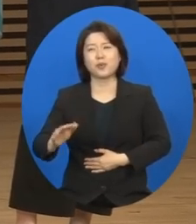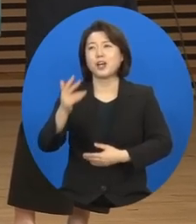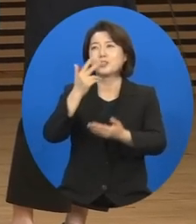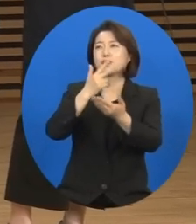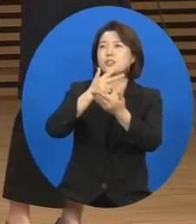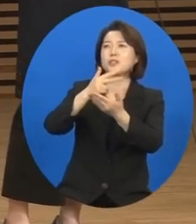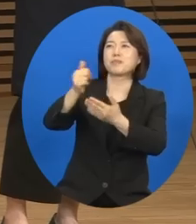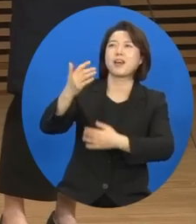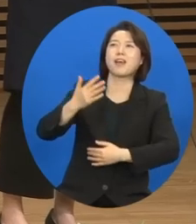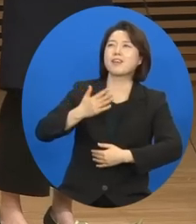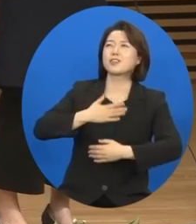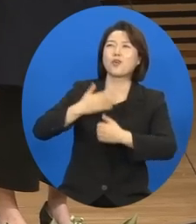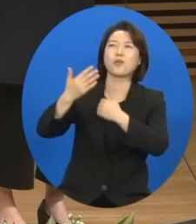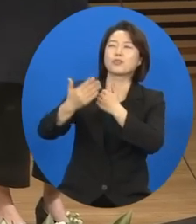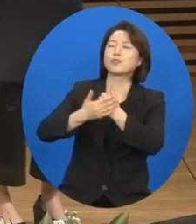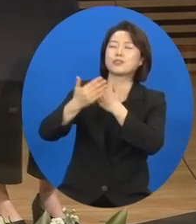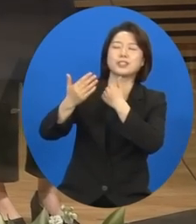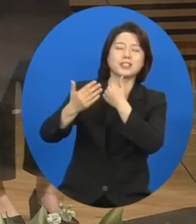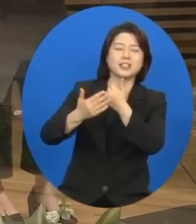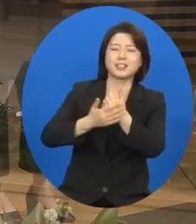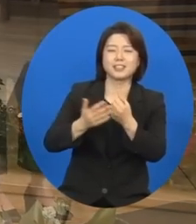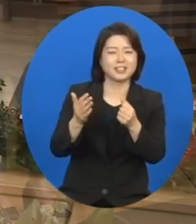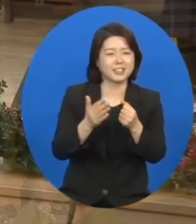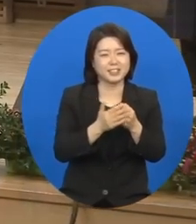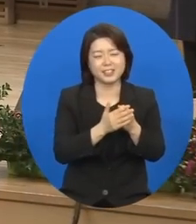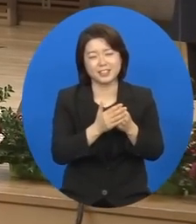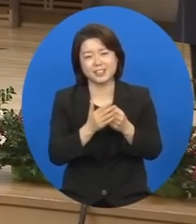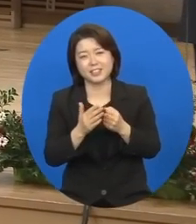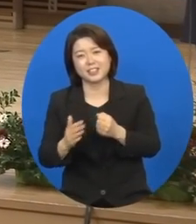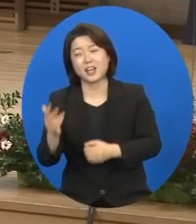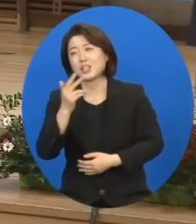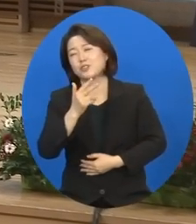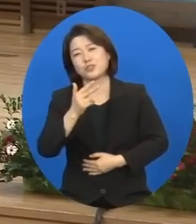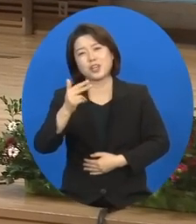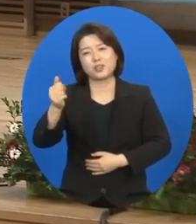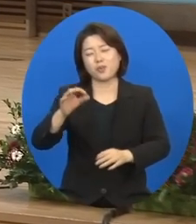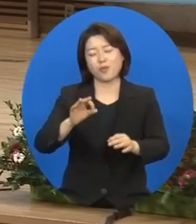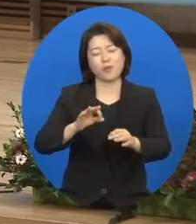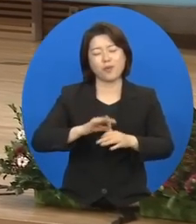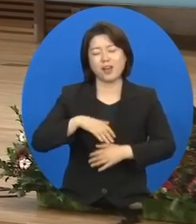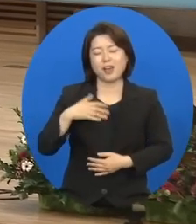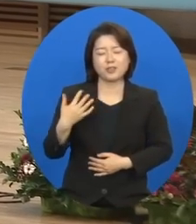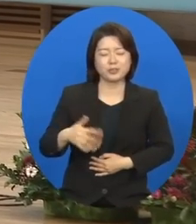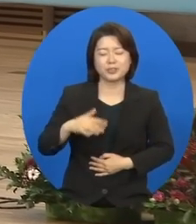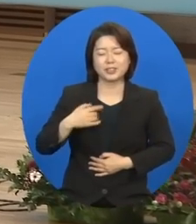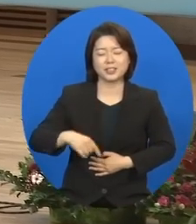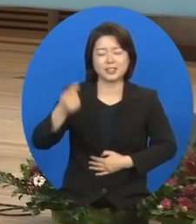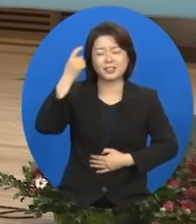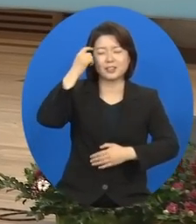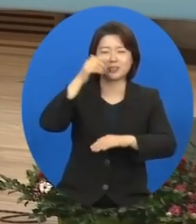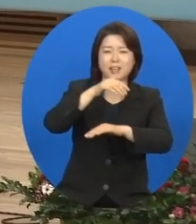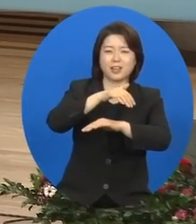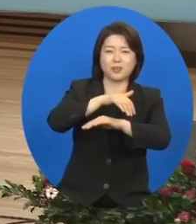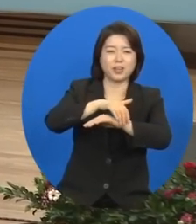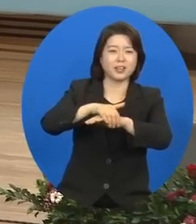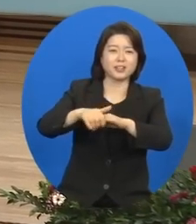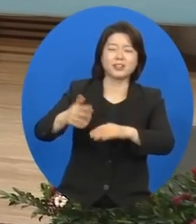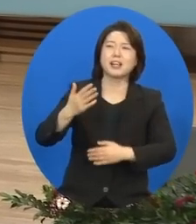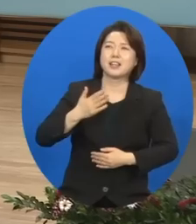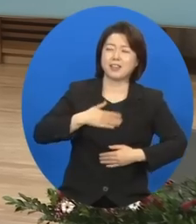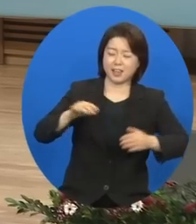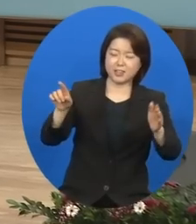연약해져도 주님 날 도우시니 주의 놀라운 그